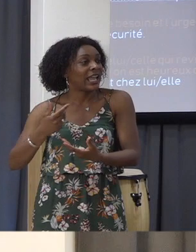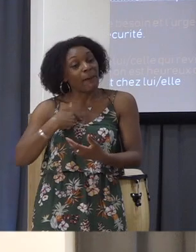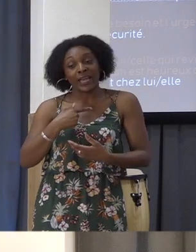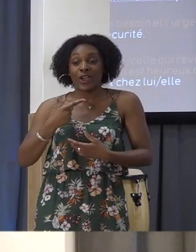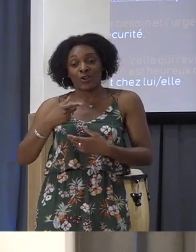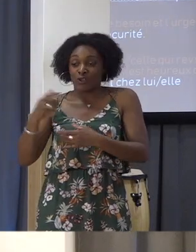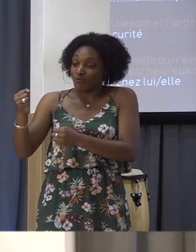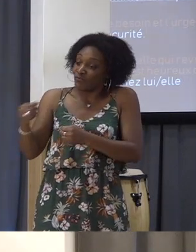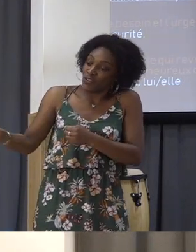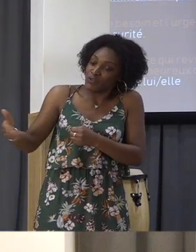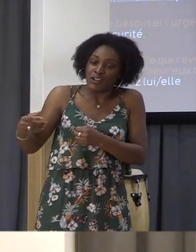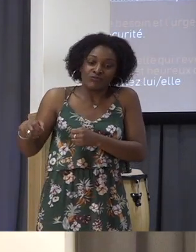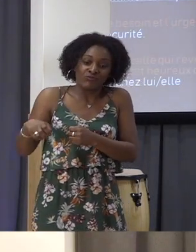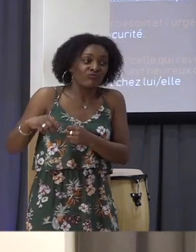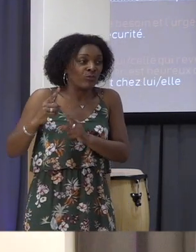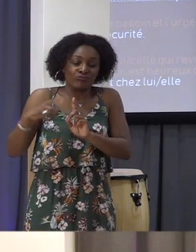maison.